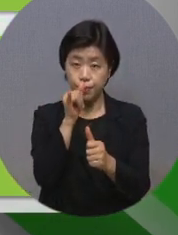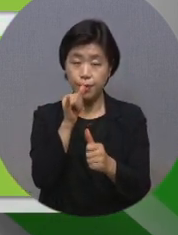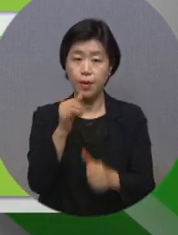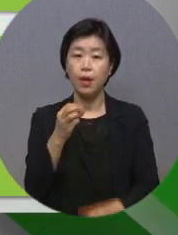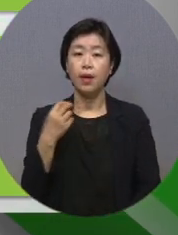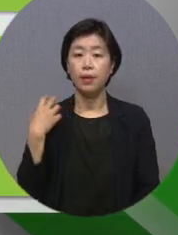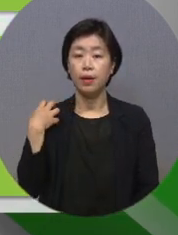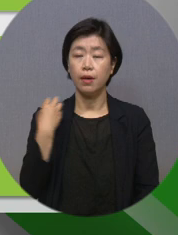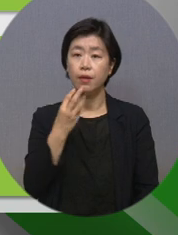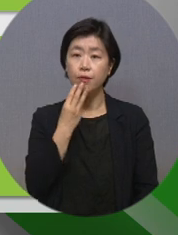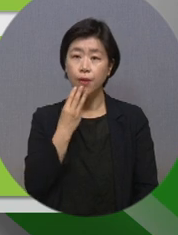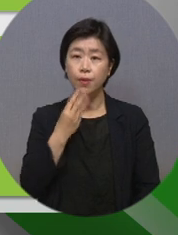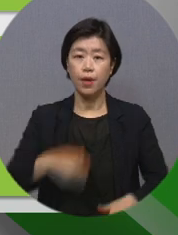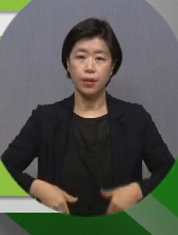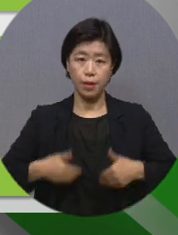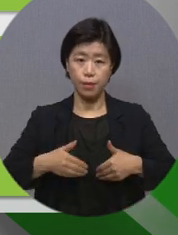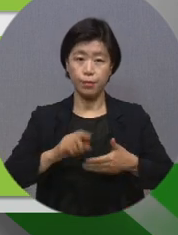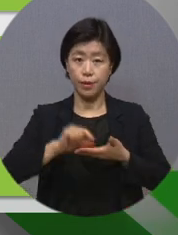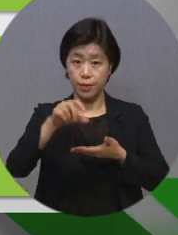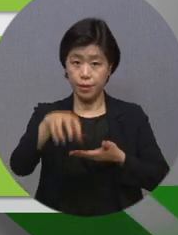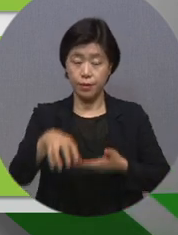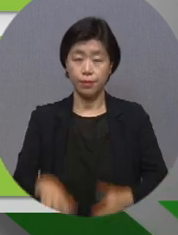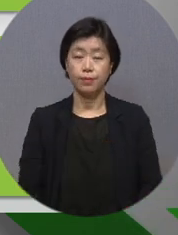지사는 서울 남부구입니다.